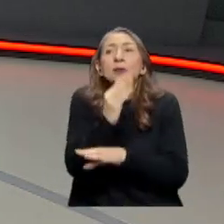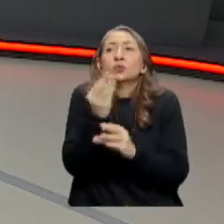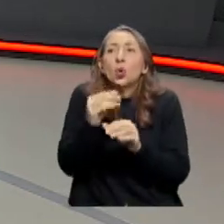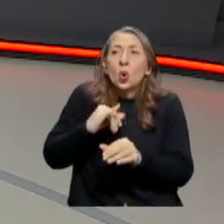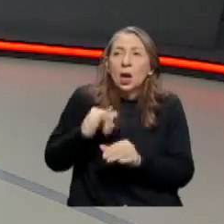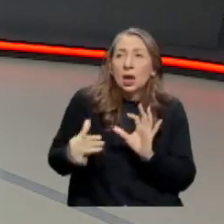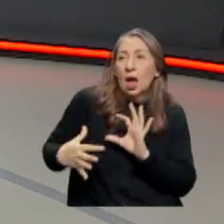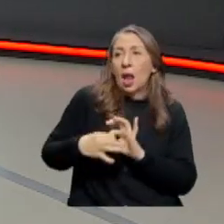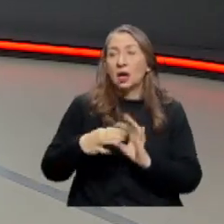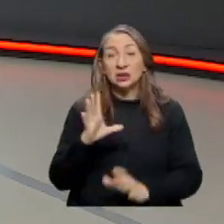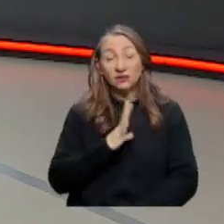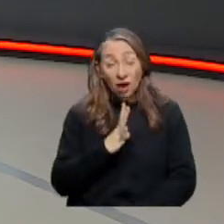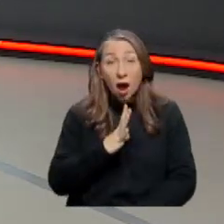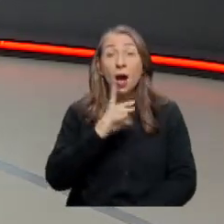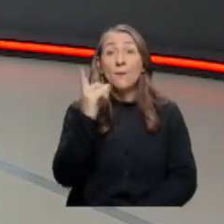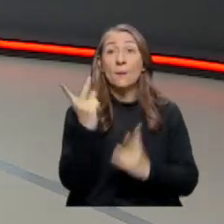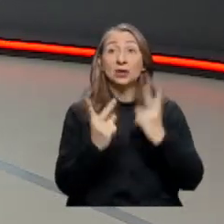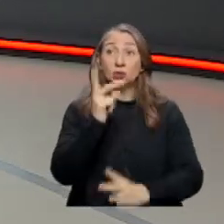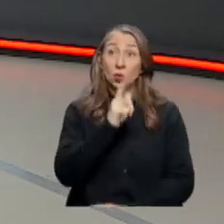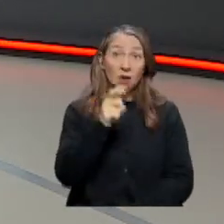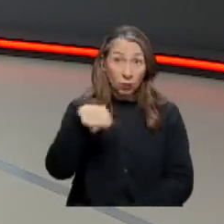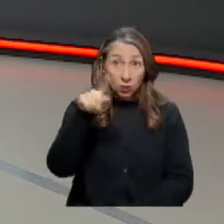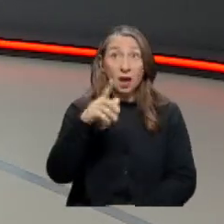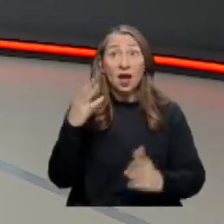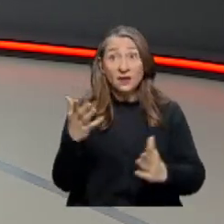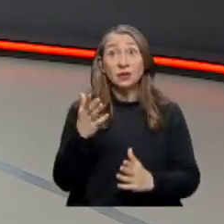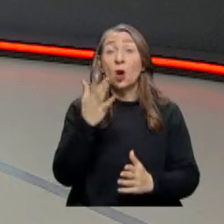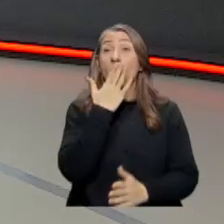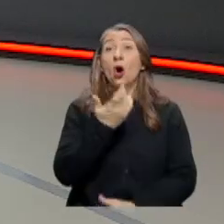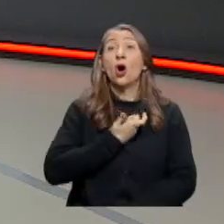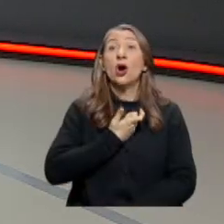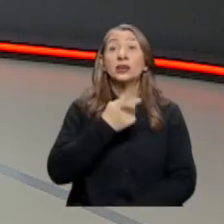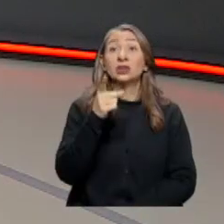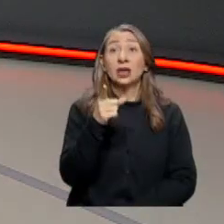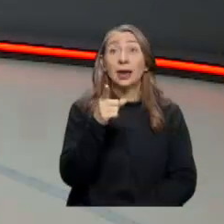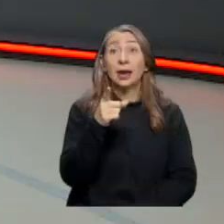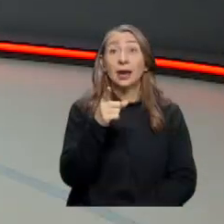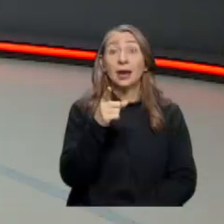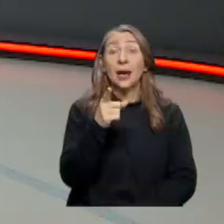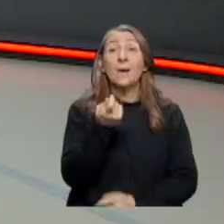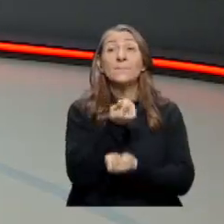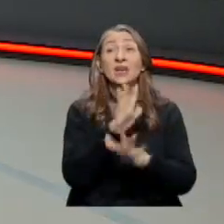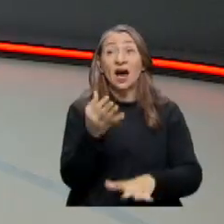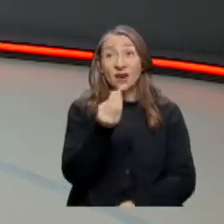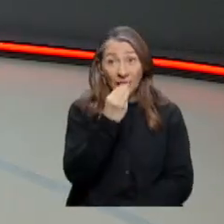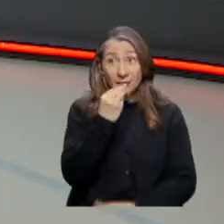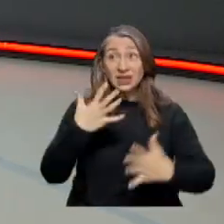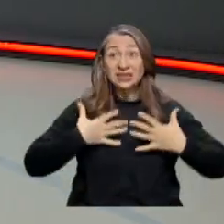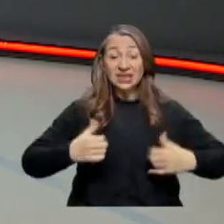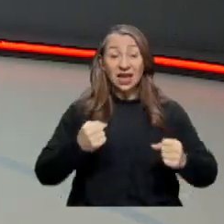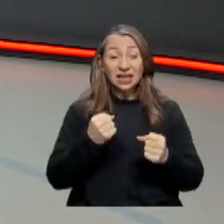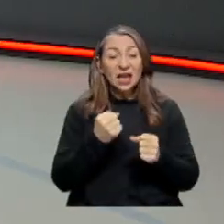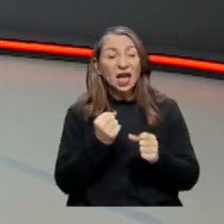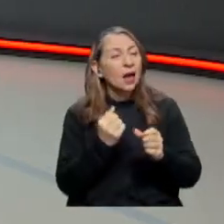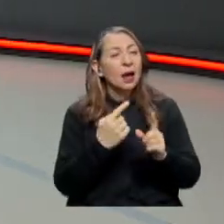yakından ilgilendirebilecek bir takım vaatler bunlar. Efendim öğrenciye bedava yemek, sağlıkta